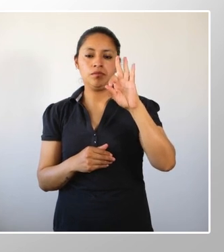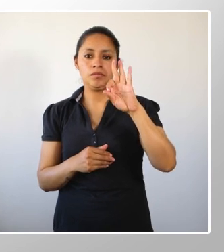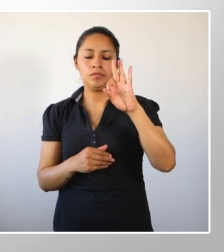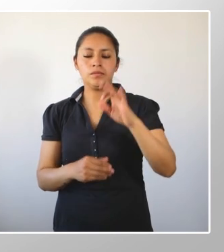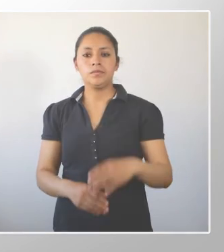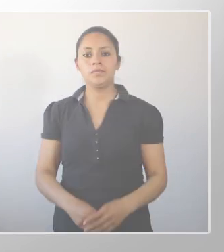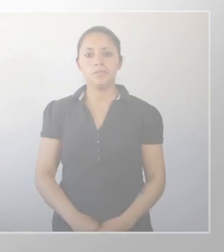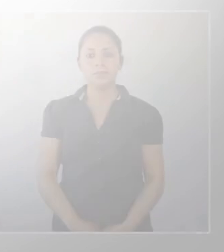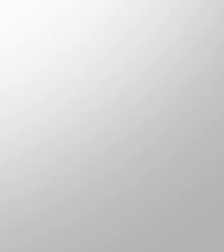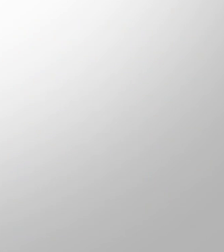Kéez. Kaitaka, si Kaitaka, Kéz. Terima